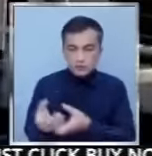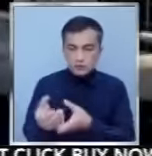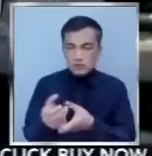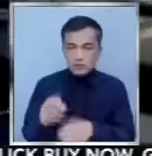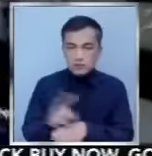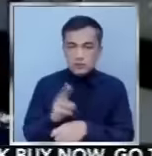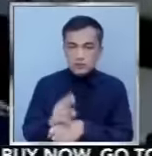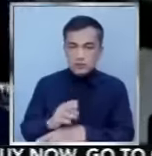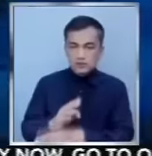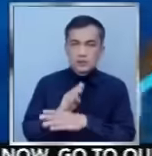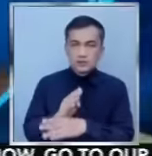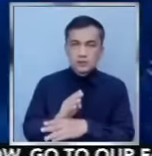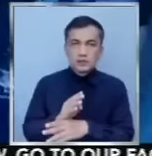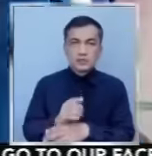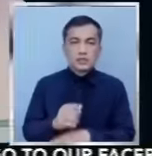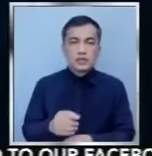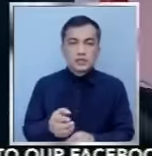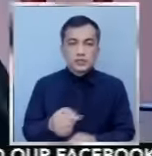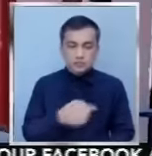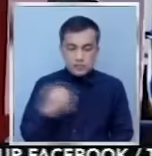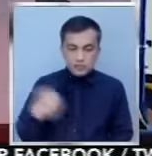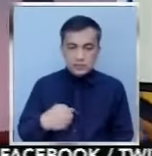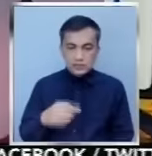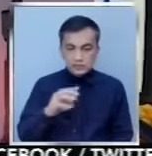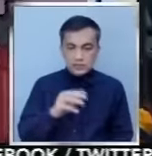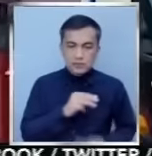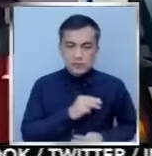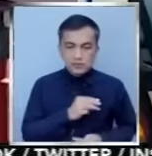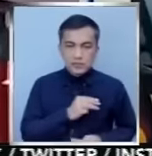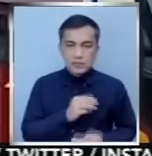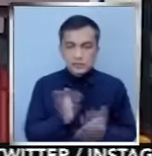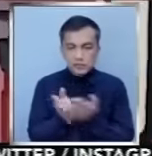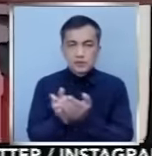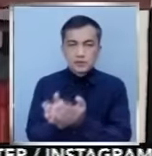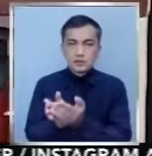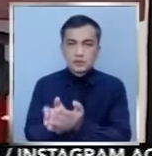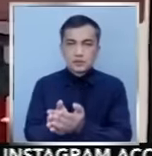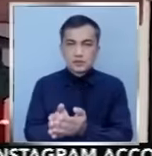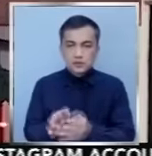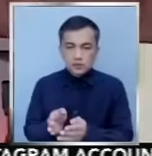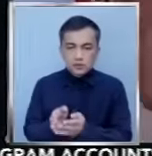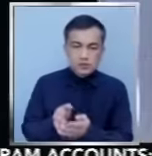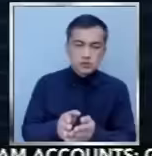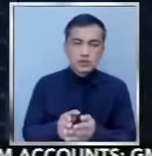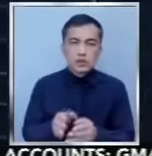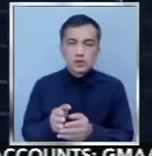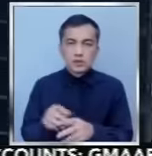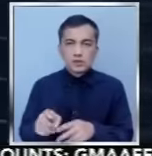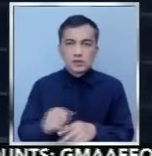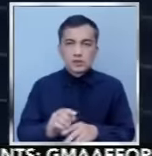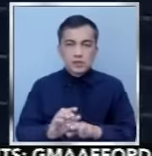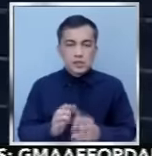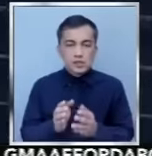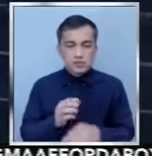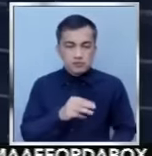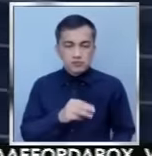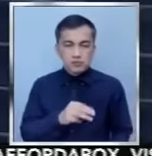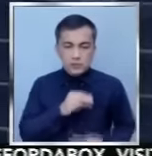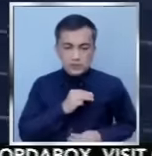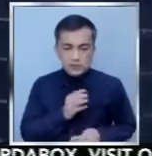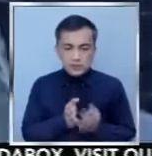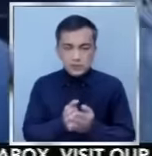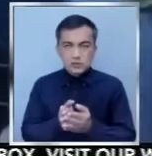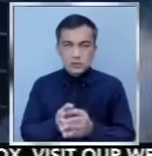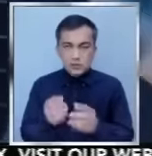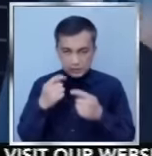mga Chinese milicia vessel umabot pa sa puntong tinutulak ng mga tauhan ng BF ang milicia vessel na nagpupumilit na dumikit